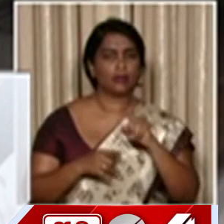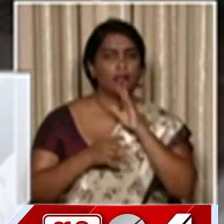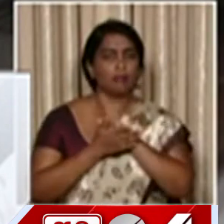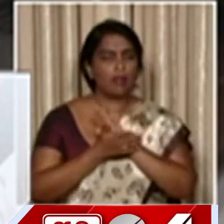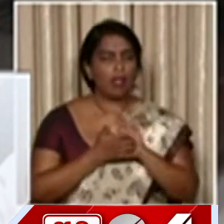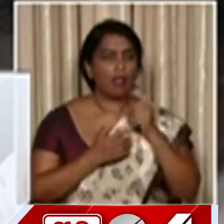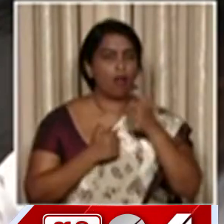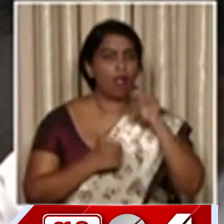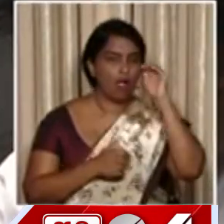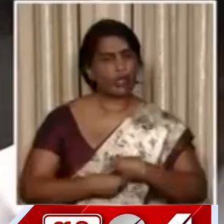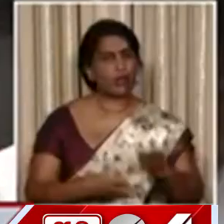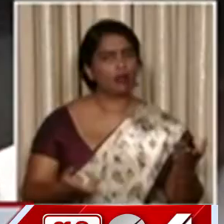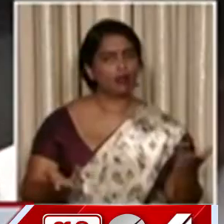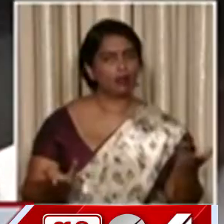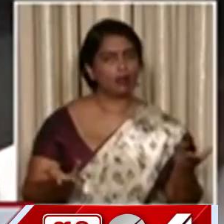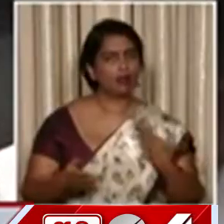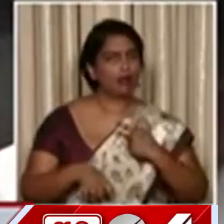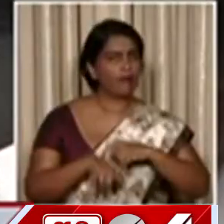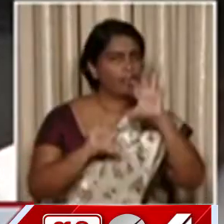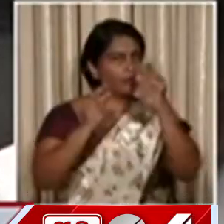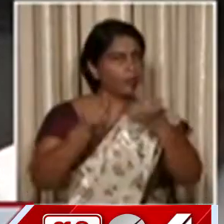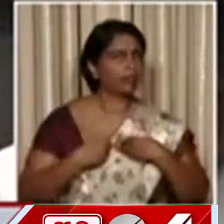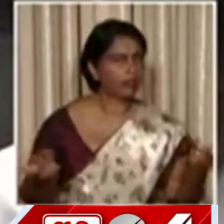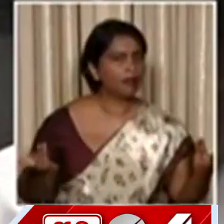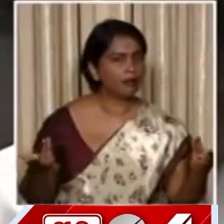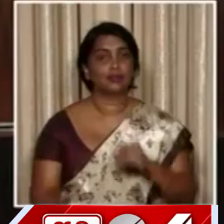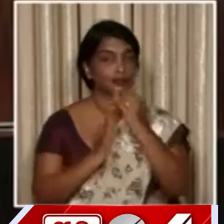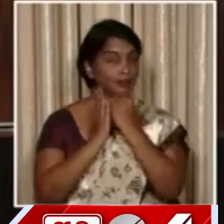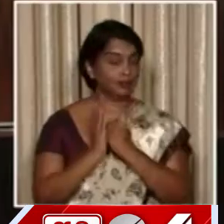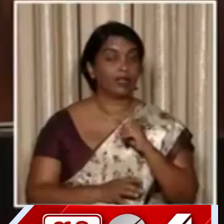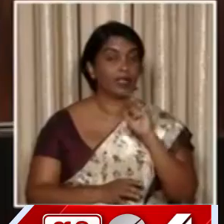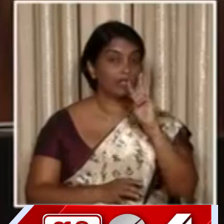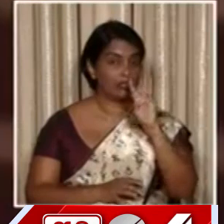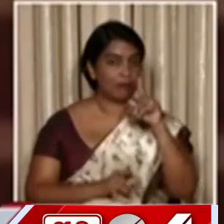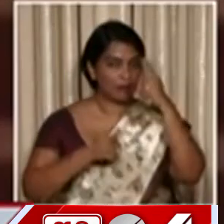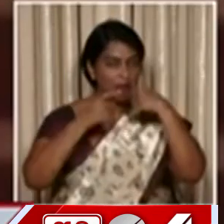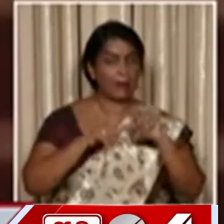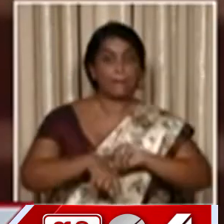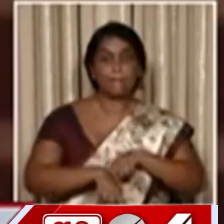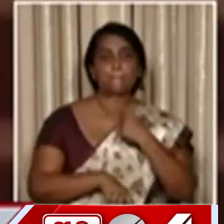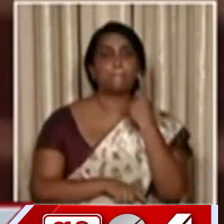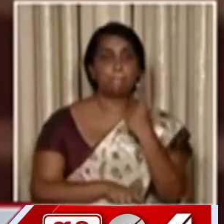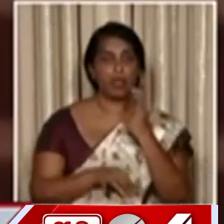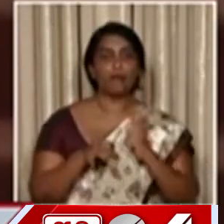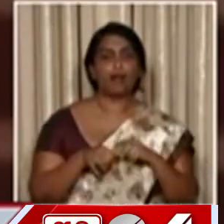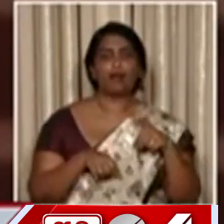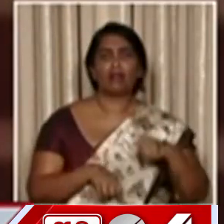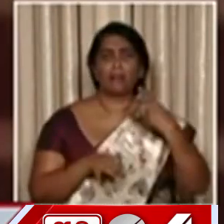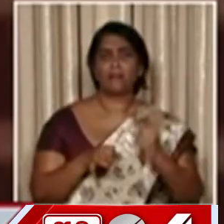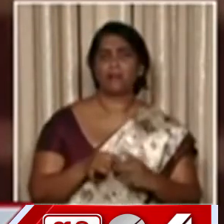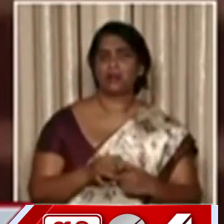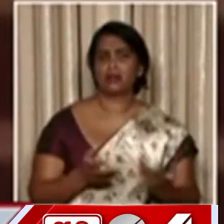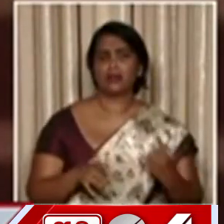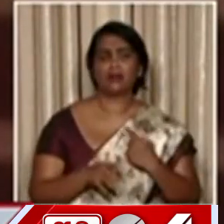නම් හොඳයි ඔය කාරණා සියල්ල ඇත්ත ඒකම විනාඩියක්වත් දෙන්නේ නැත්නම් මේ කරුණ සාකච්ඡා කරන්න පැයක අපිට ප්‍රශ්න අහන්න පුළුවන් දැන් මේ තාම දෙවෙනි ප්‍රශ්නයක්